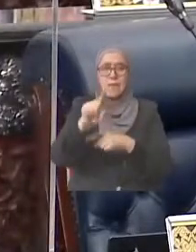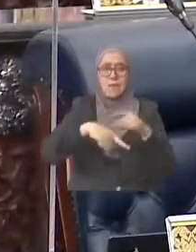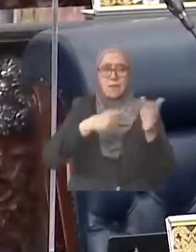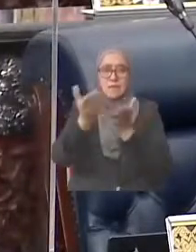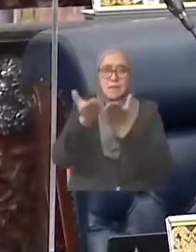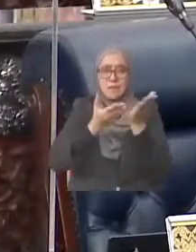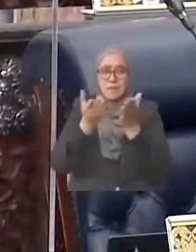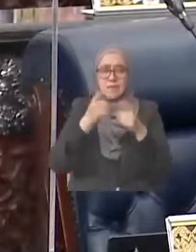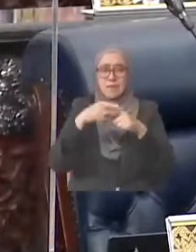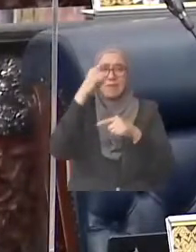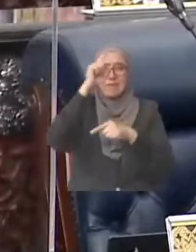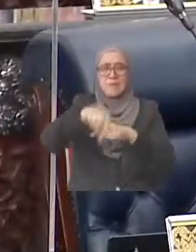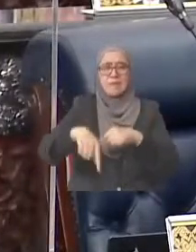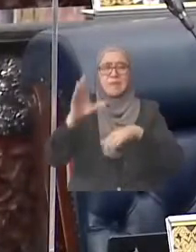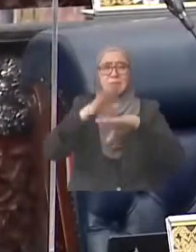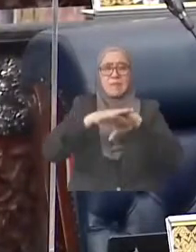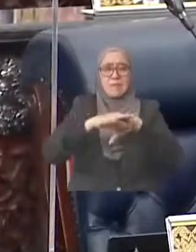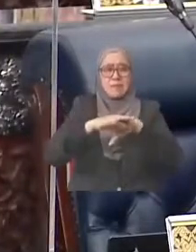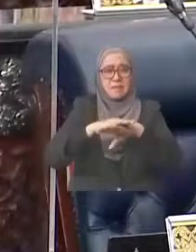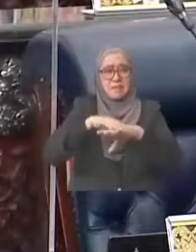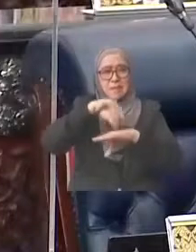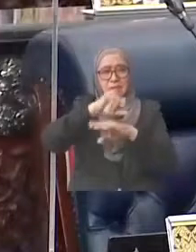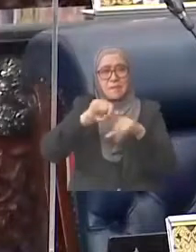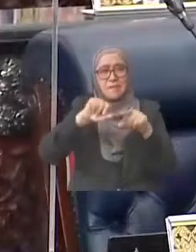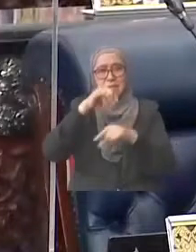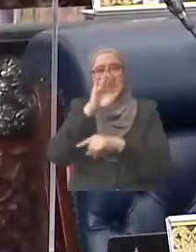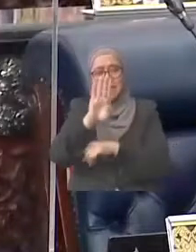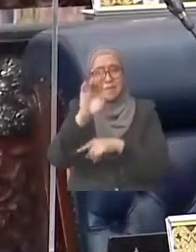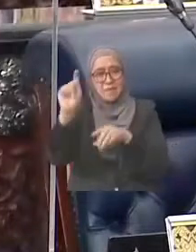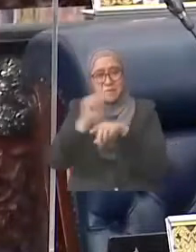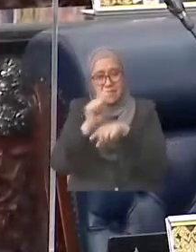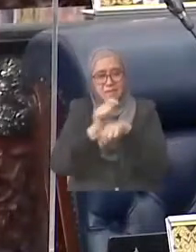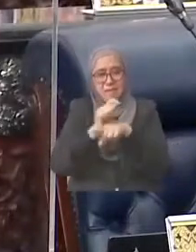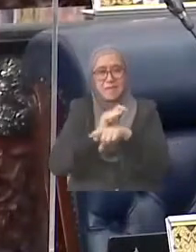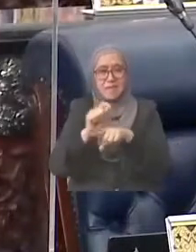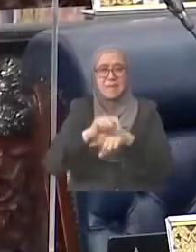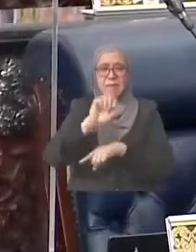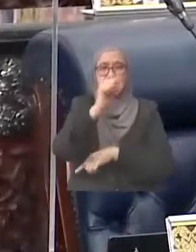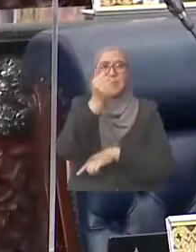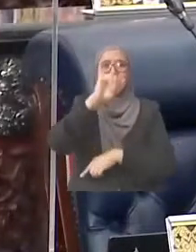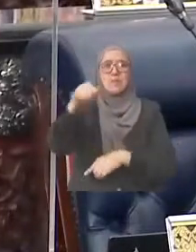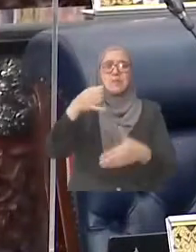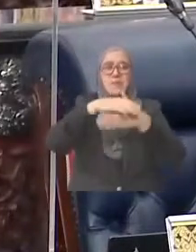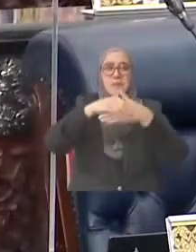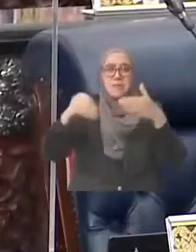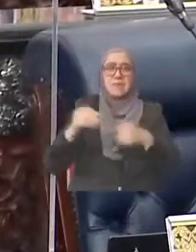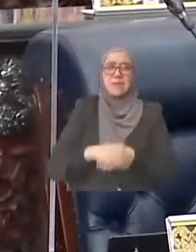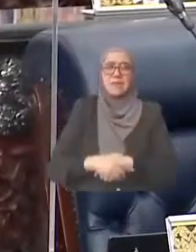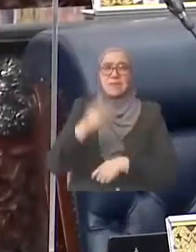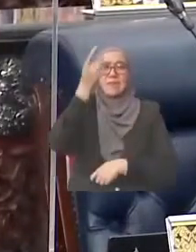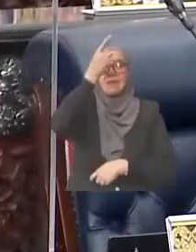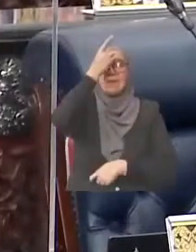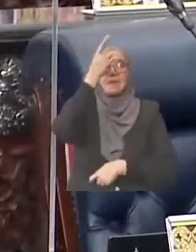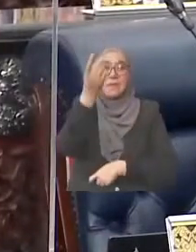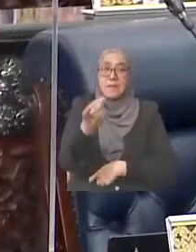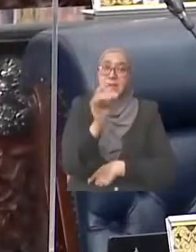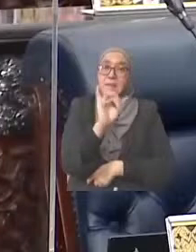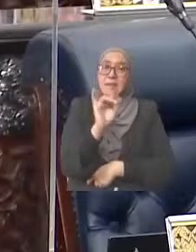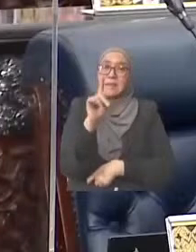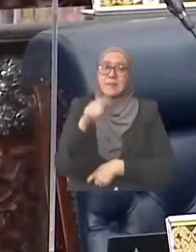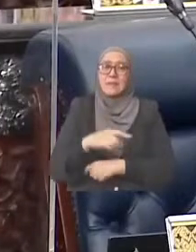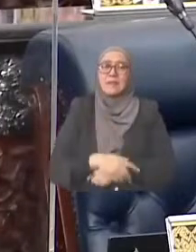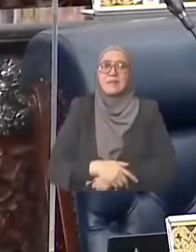dengan peruntukan 10 juta ringgit a Hai jatuhnya di betul aspek penggemar Ahan